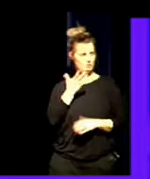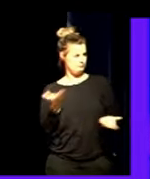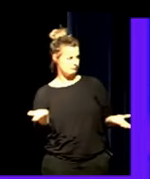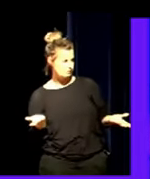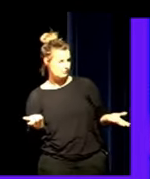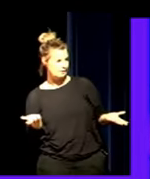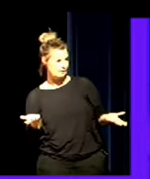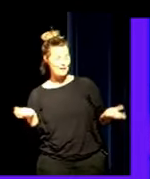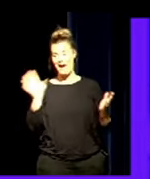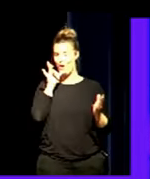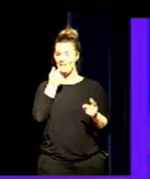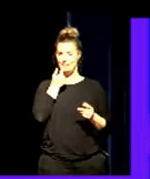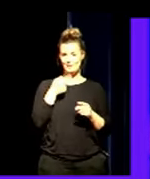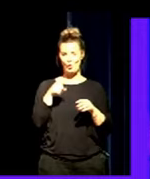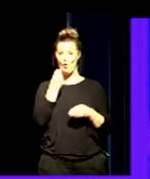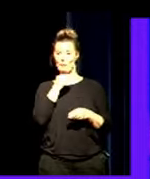oli?